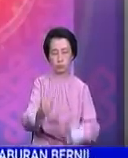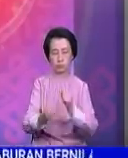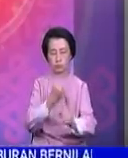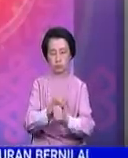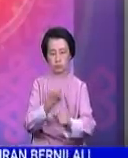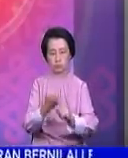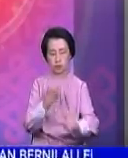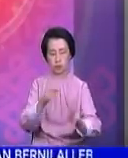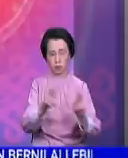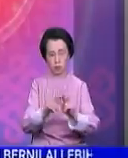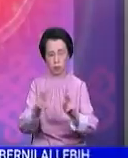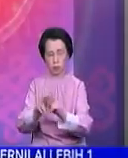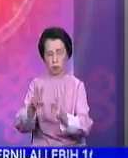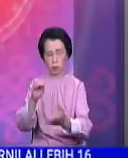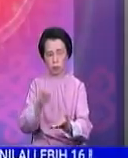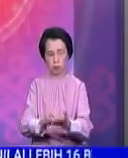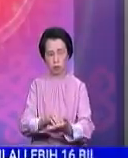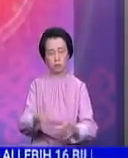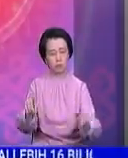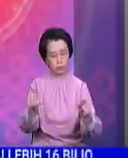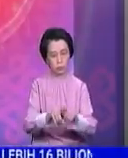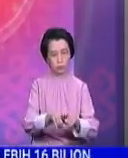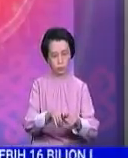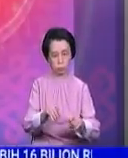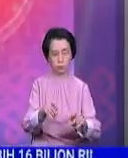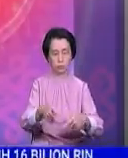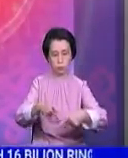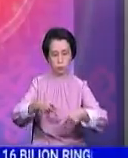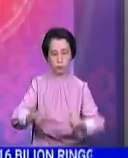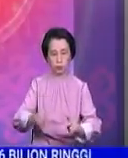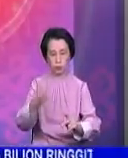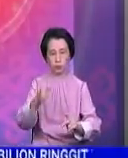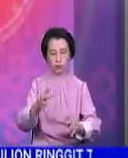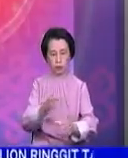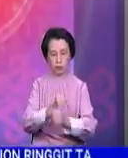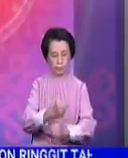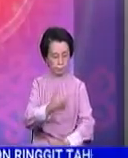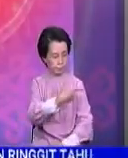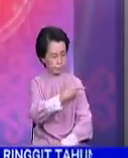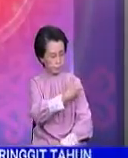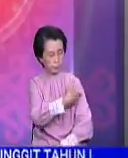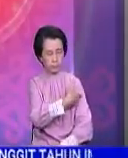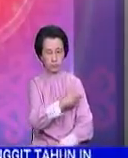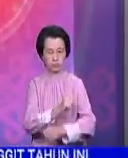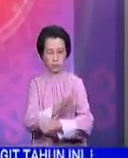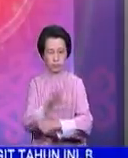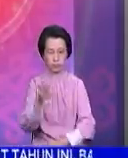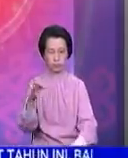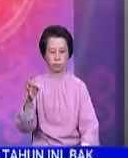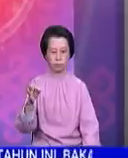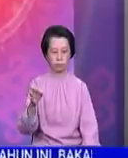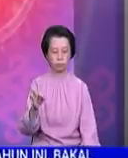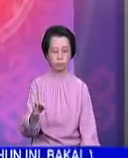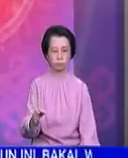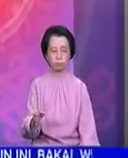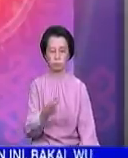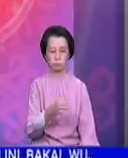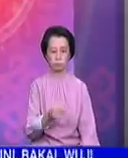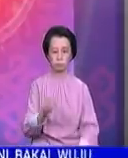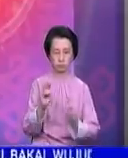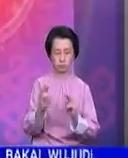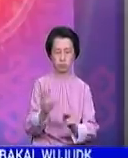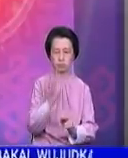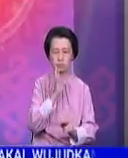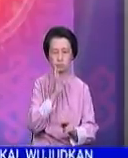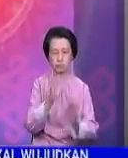Kampung Saliku, Pagalungan, tidak ketinggalan merebut peluang mengambil suntikan vaksin COVID-19. Beliau